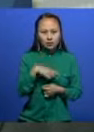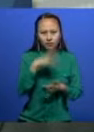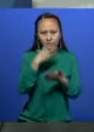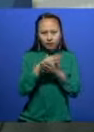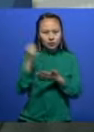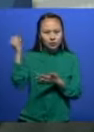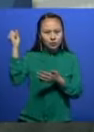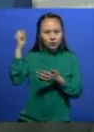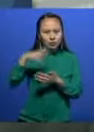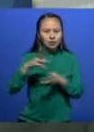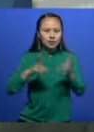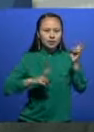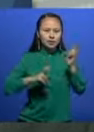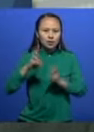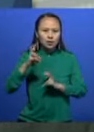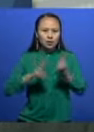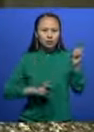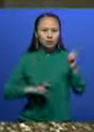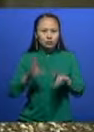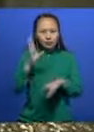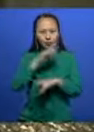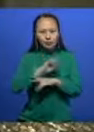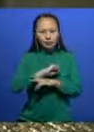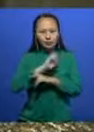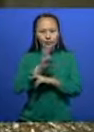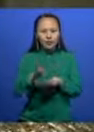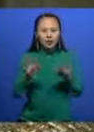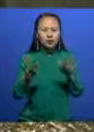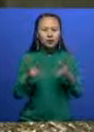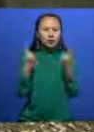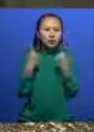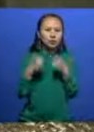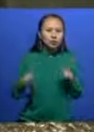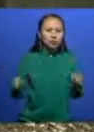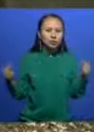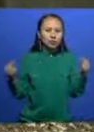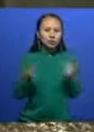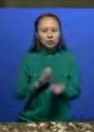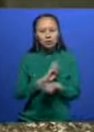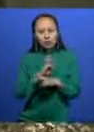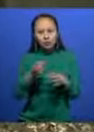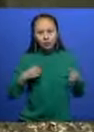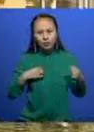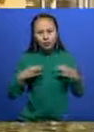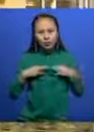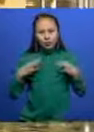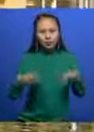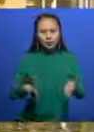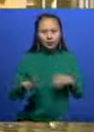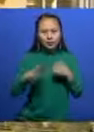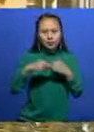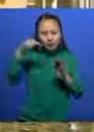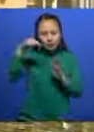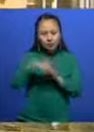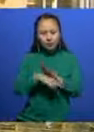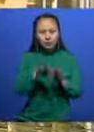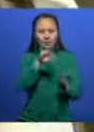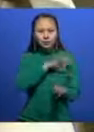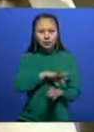өндейтін заводтарында жағдайын шешеміз деп. Яғни бұдан бұлай күнбағыс өсірумен шұғылданатын шаруалар жердің құнарлылығын